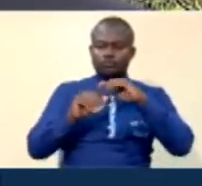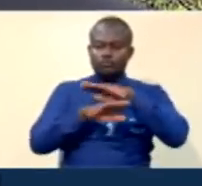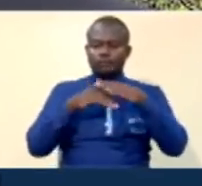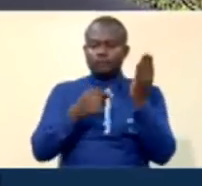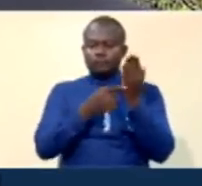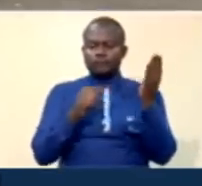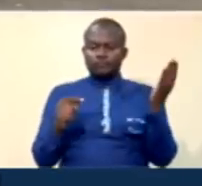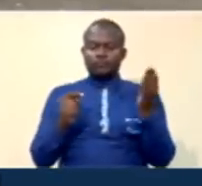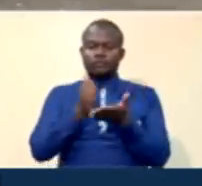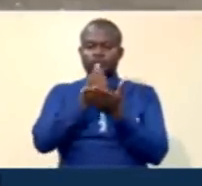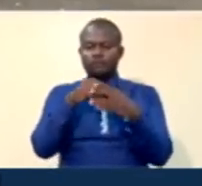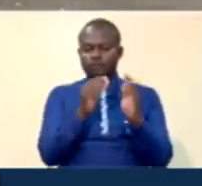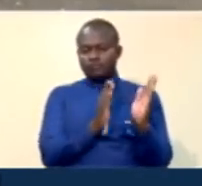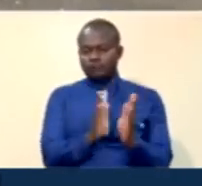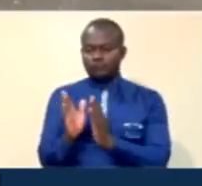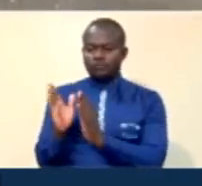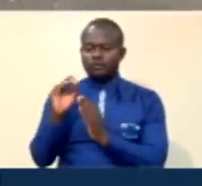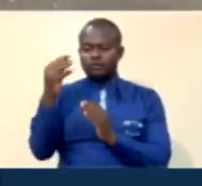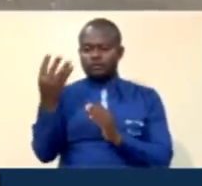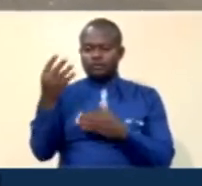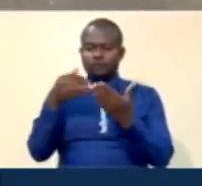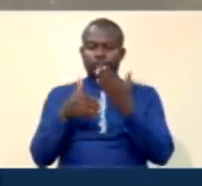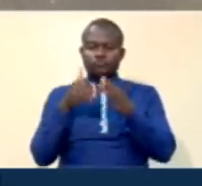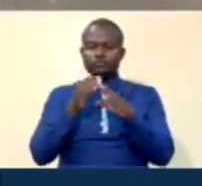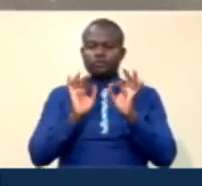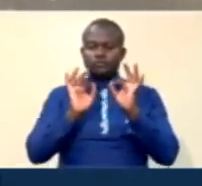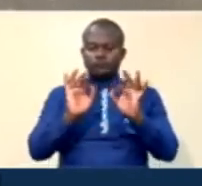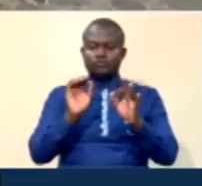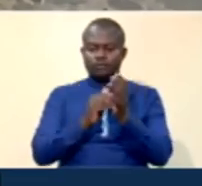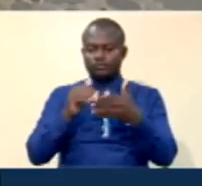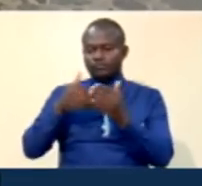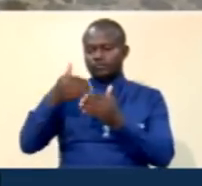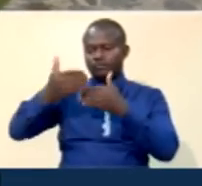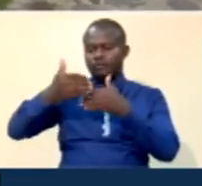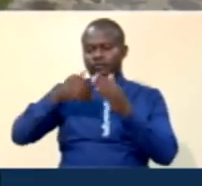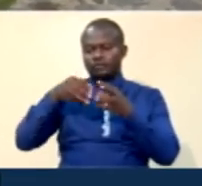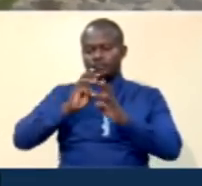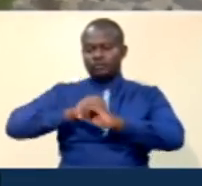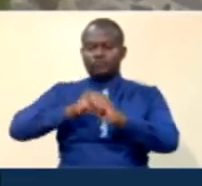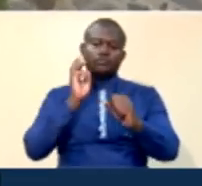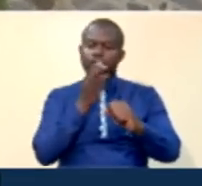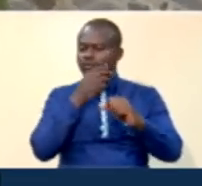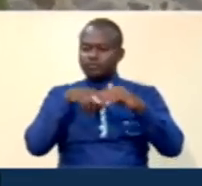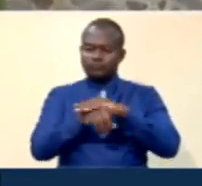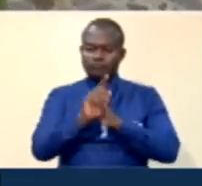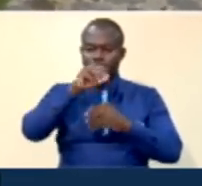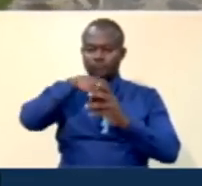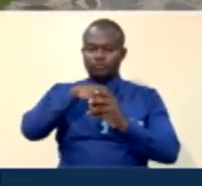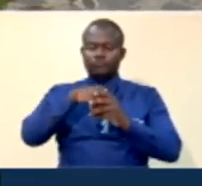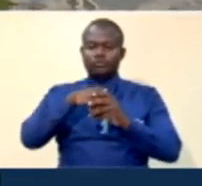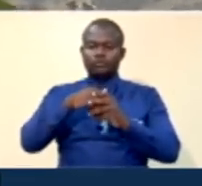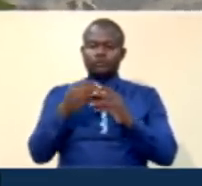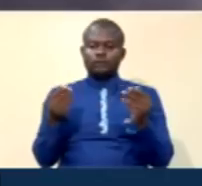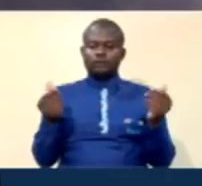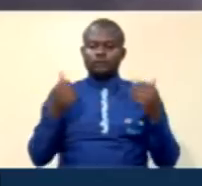by'ikoranabuhanga cyafashije mu gutunganya imva enye zubakirwa neza no ku mpande zabo mu buryo burinda amazi kuba yakwinjira mu mva akangiza